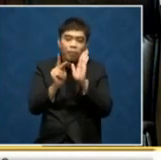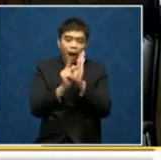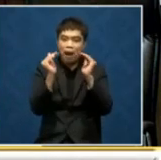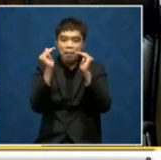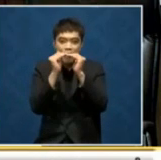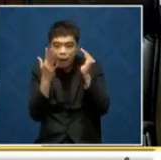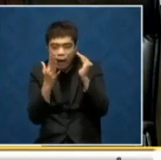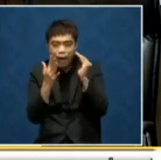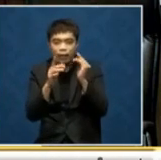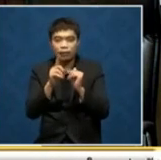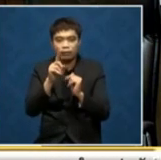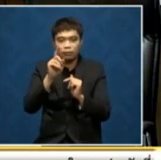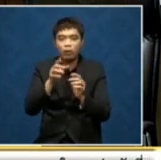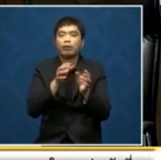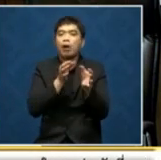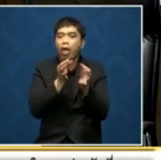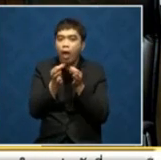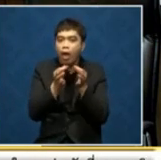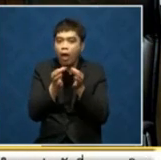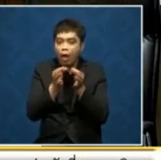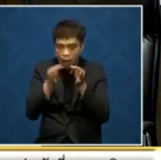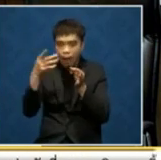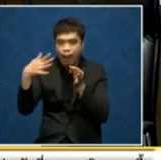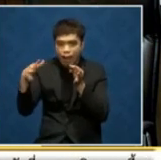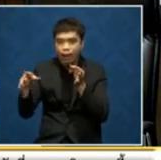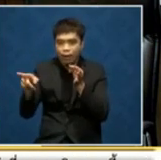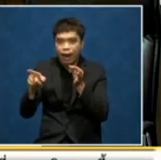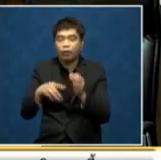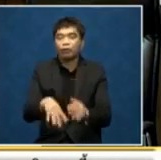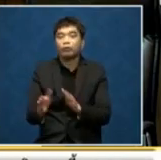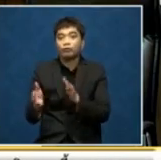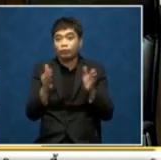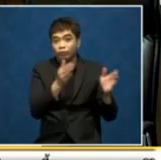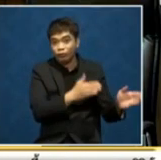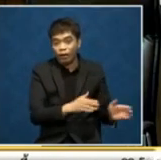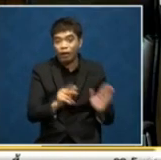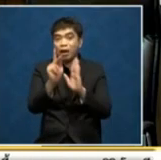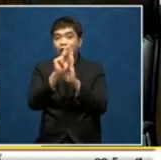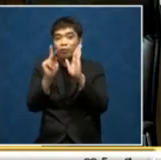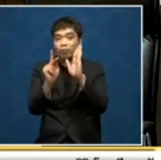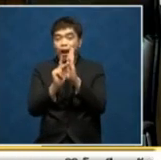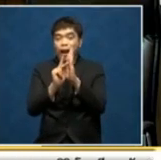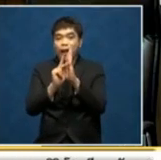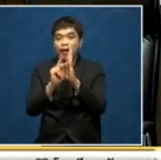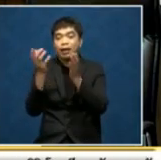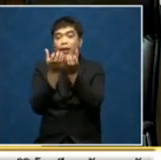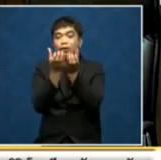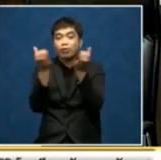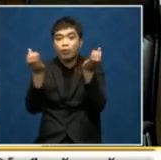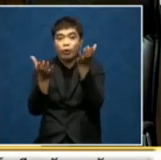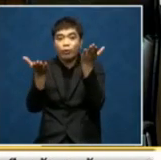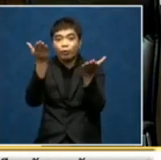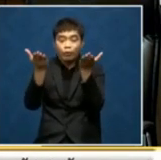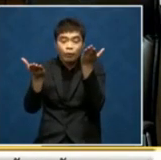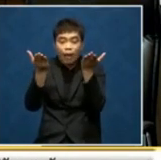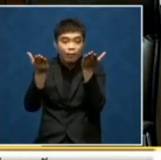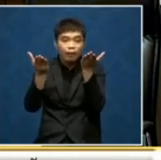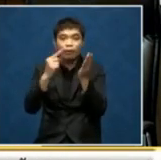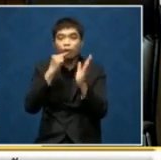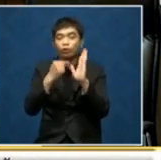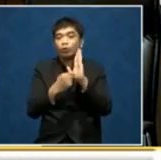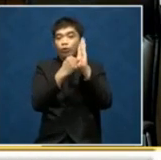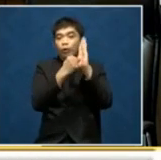รีวิวกันให้มันยกใหญ่นะครับอ่ากระบวนการยุติธรรมนะเอ่อเราก็มีหลายหน่วยงานนะเข้ามาชี้แจงไม่ว่าจะเป็นใน